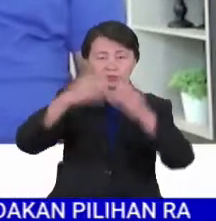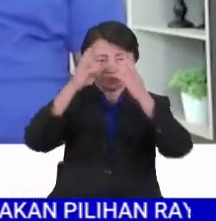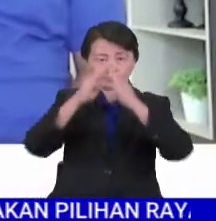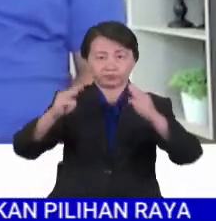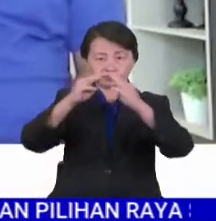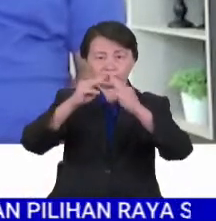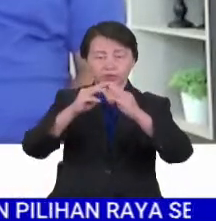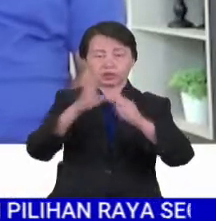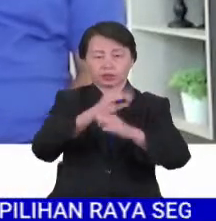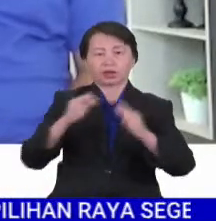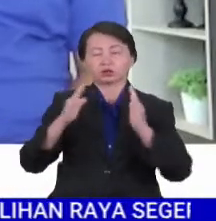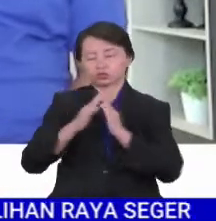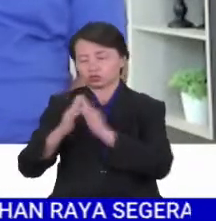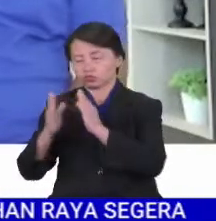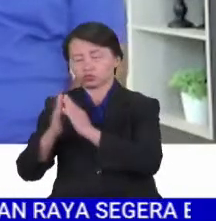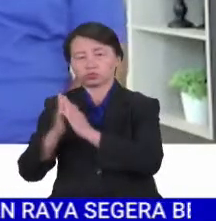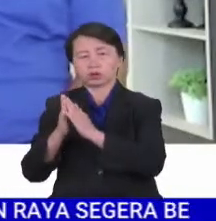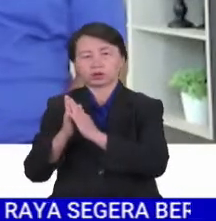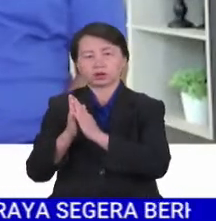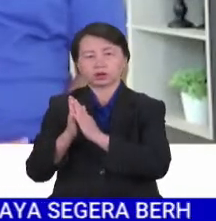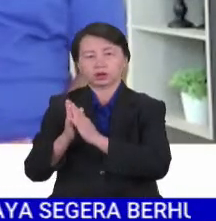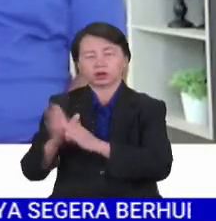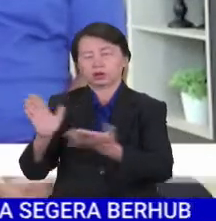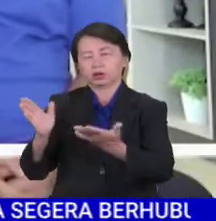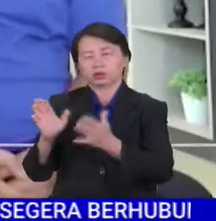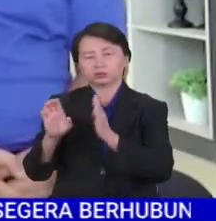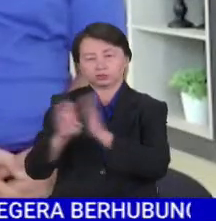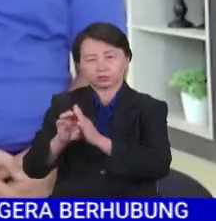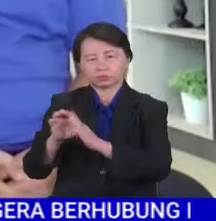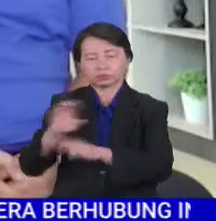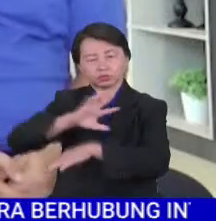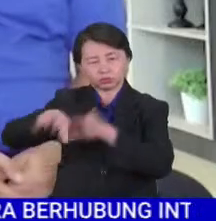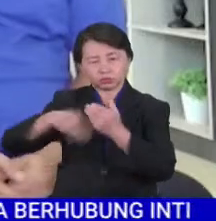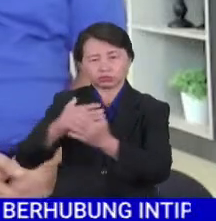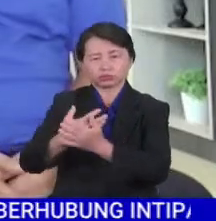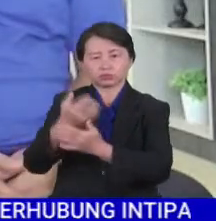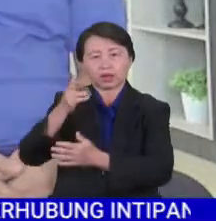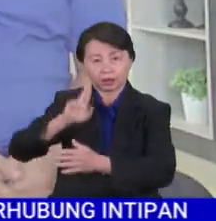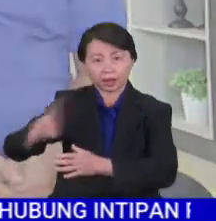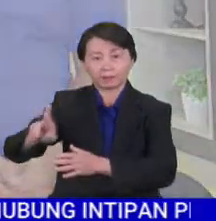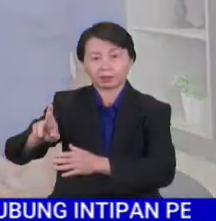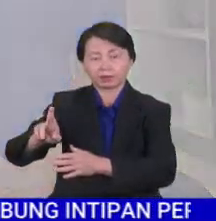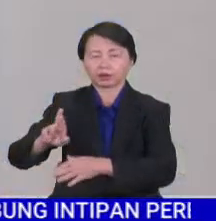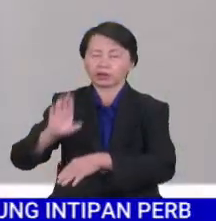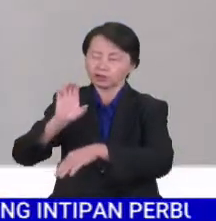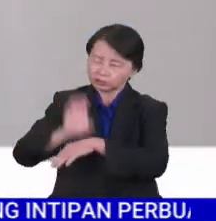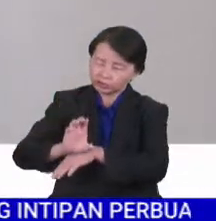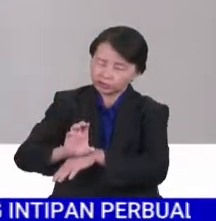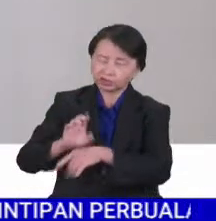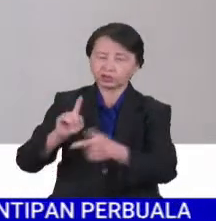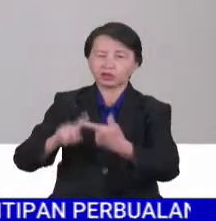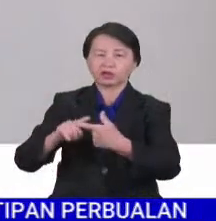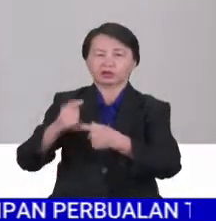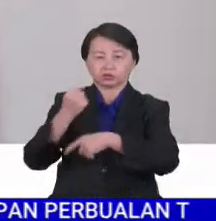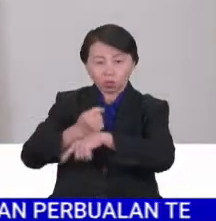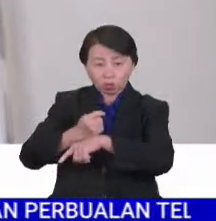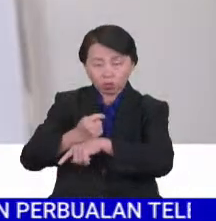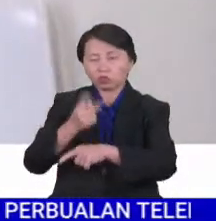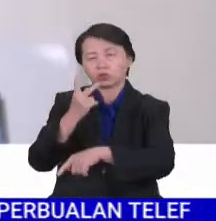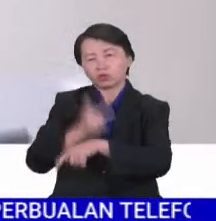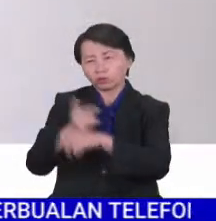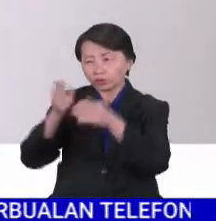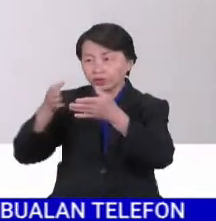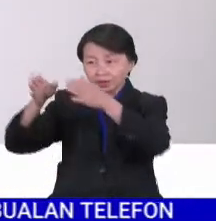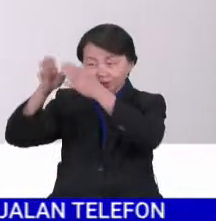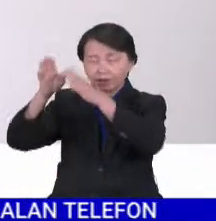bukan saja masjid tapi juga rumah-rumah ibadat ya Datuk ya. Yes. Rumah ibadat untuk semua agama dan juga semua sekolah, I